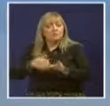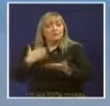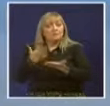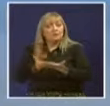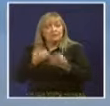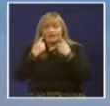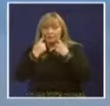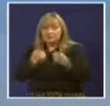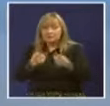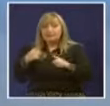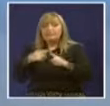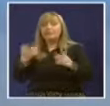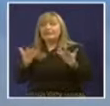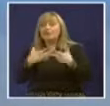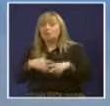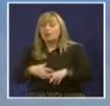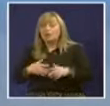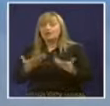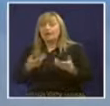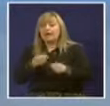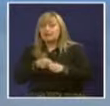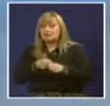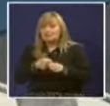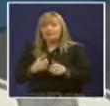се извършва всичко това и ще продължим разговора пак.